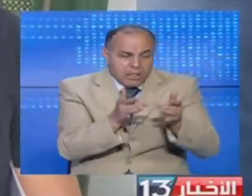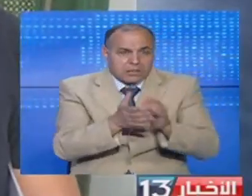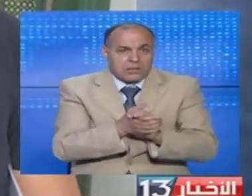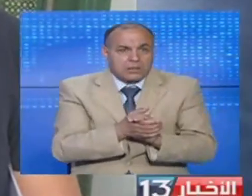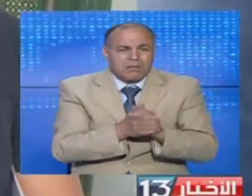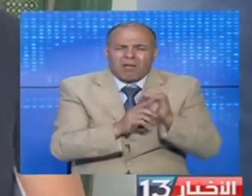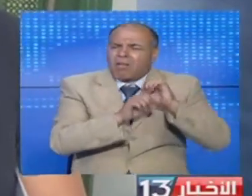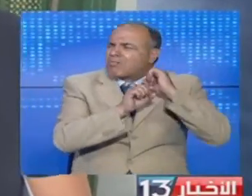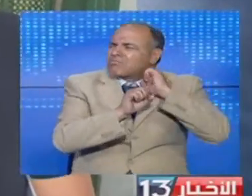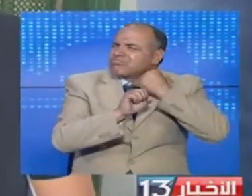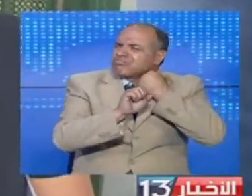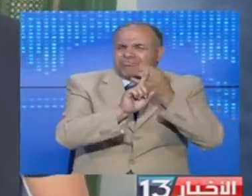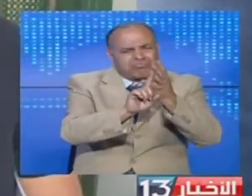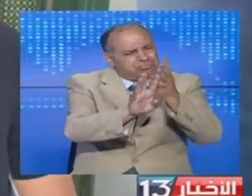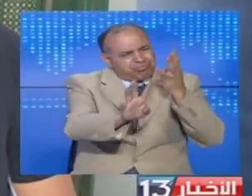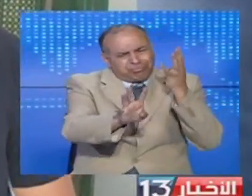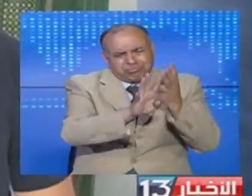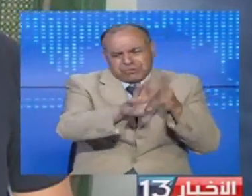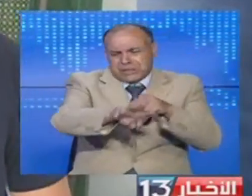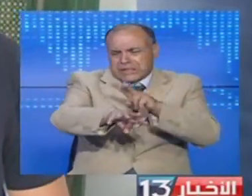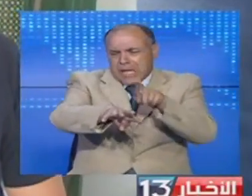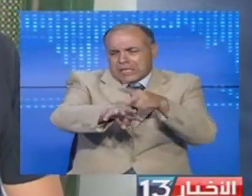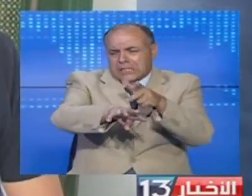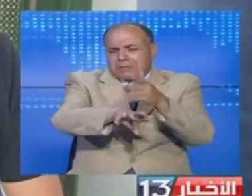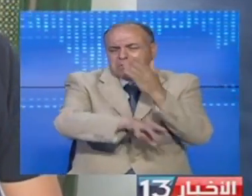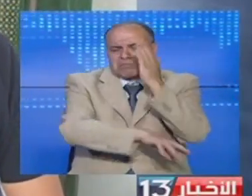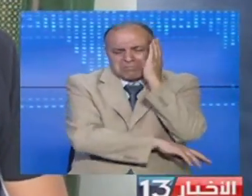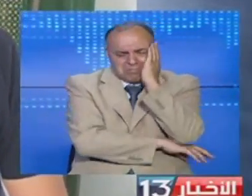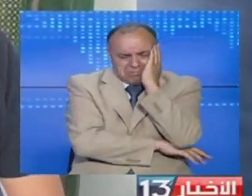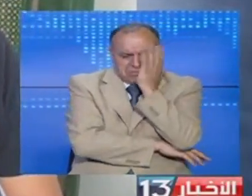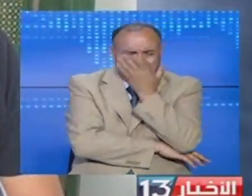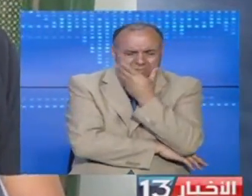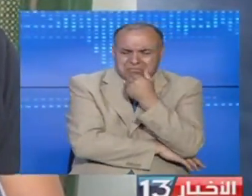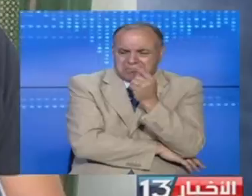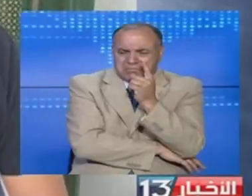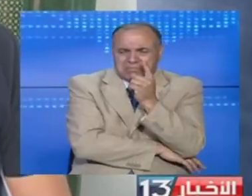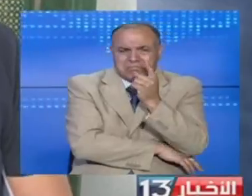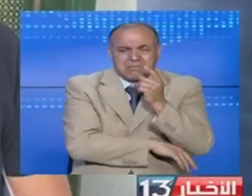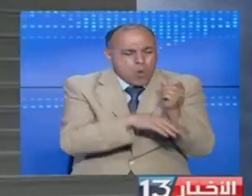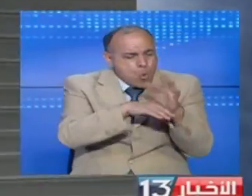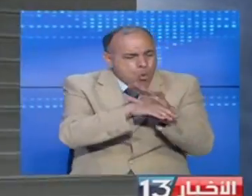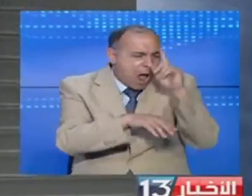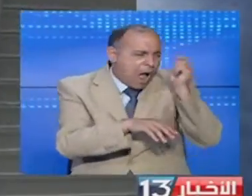ضغط كبير بالسياسيين يستمر باريس